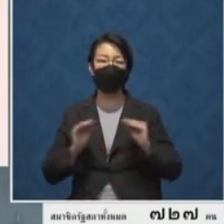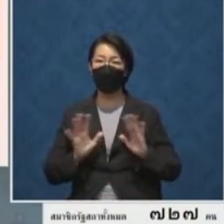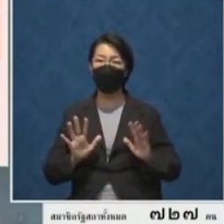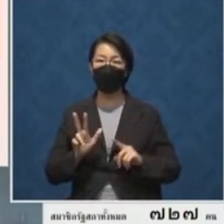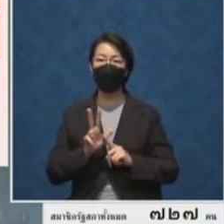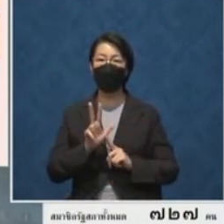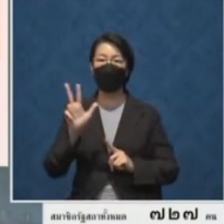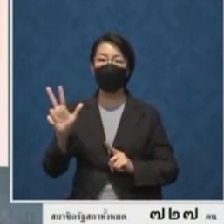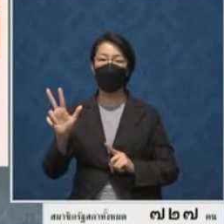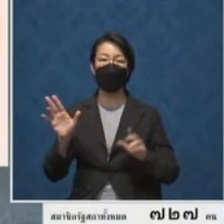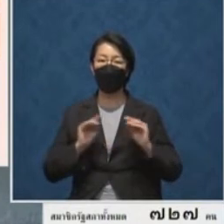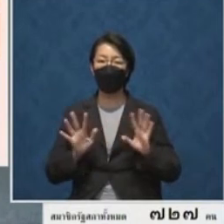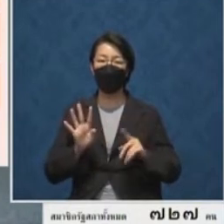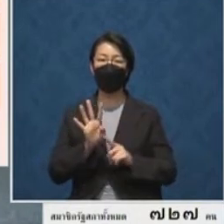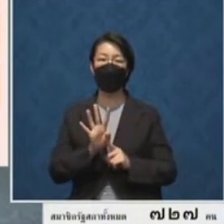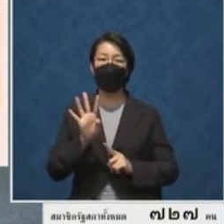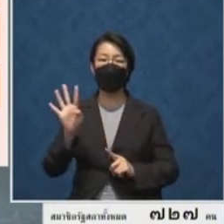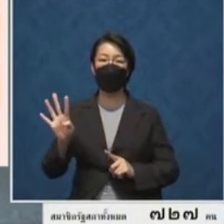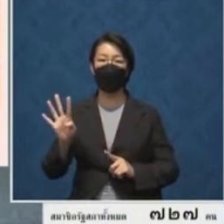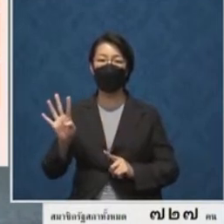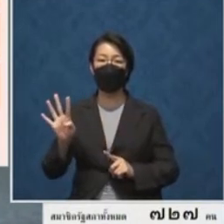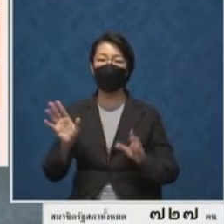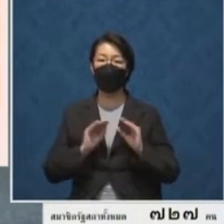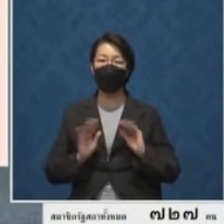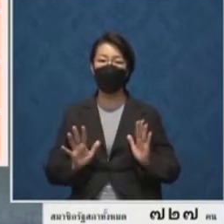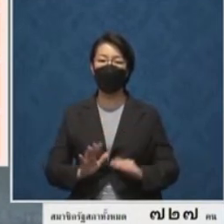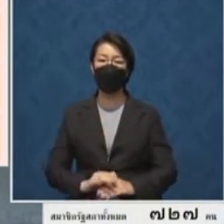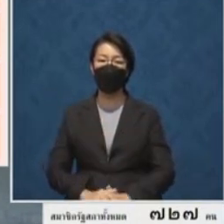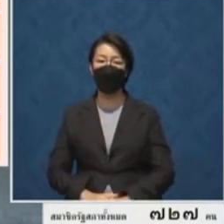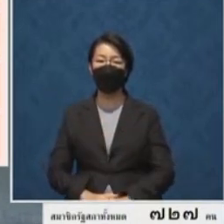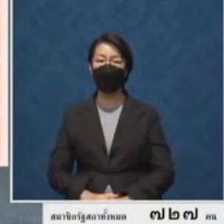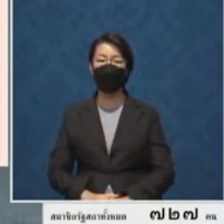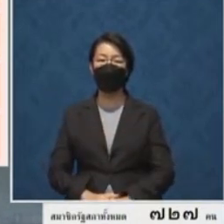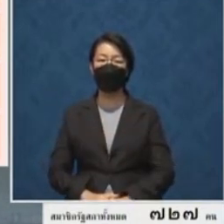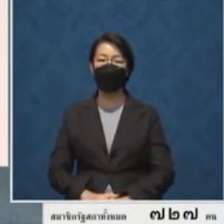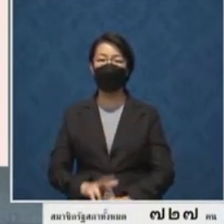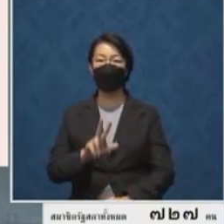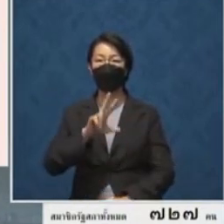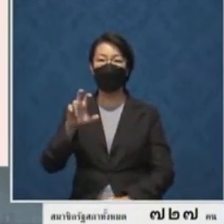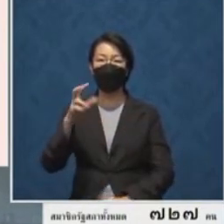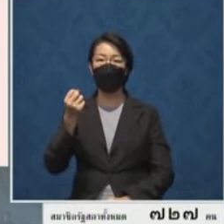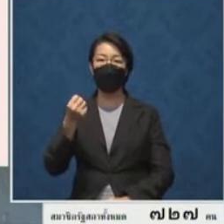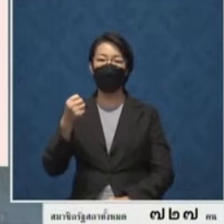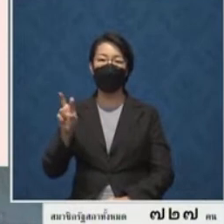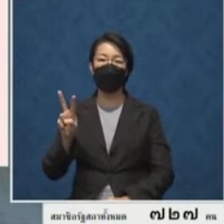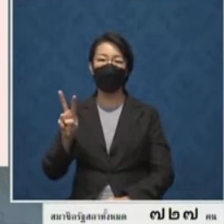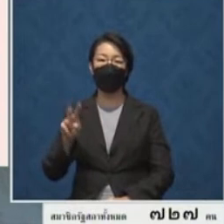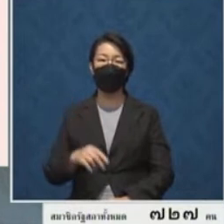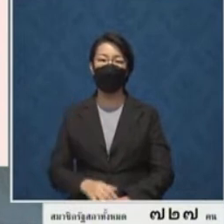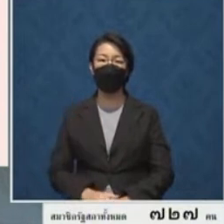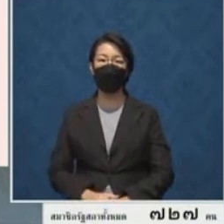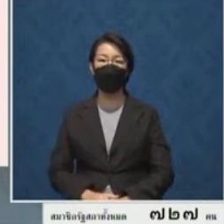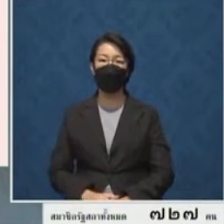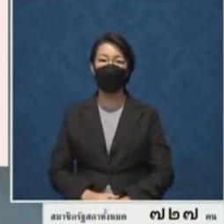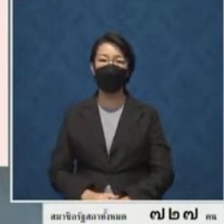การ4ไม่รับหลักการครับ 312นายปรีดาบุญเพลิง 1รับหลัก